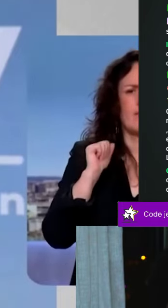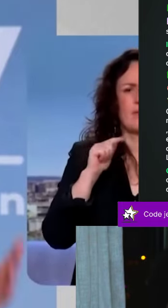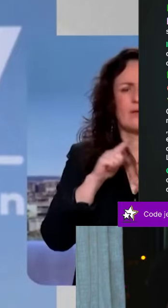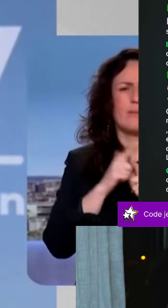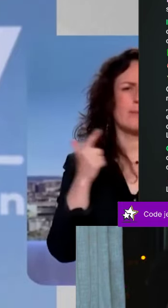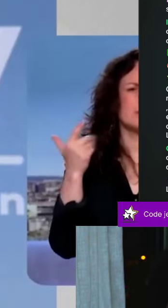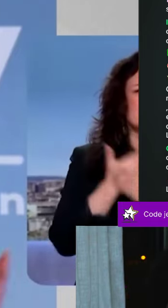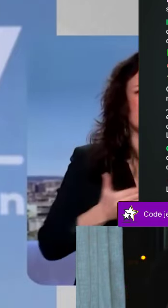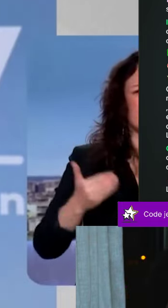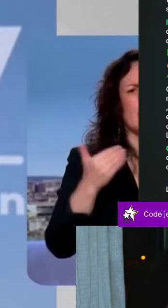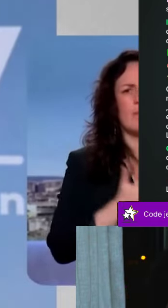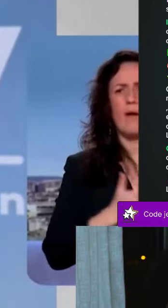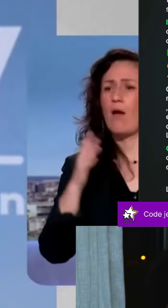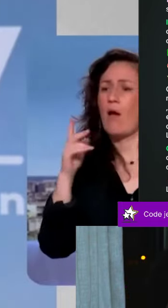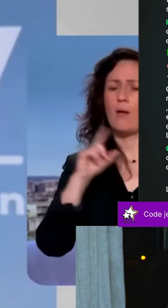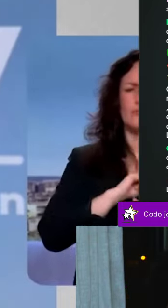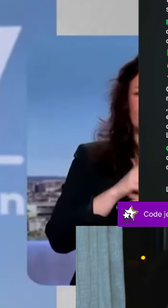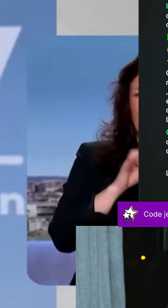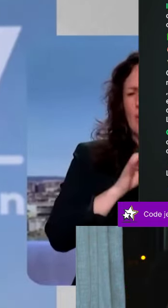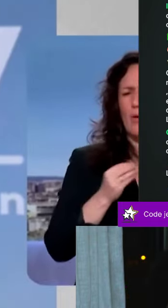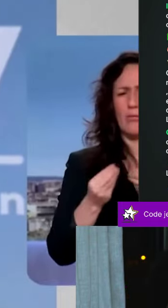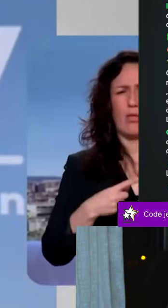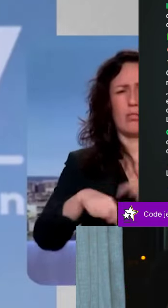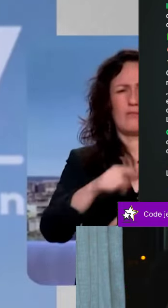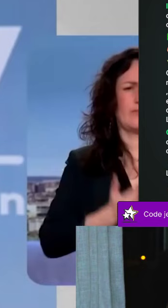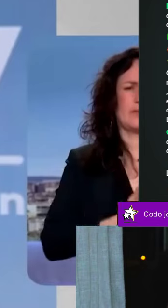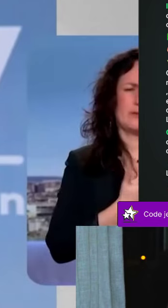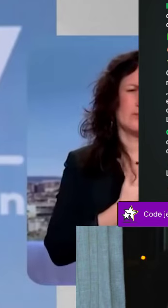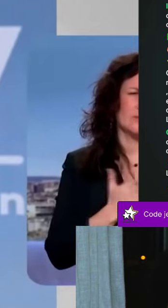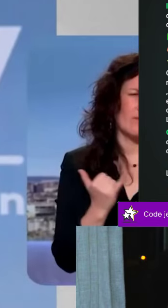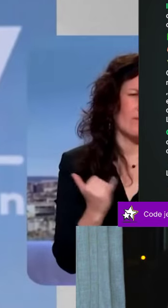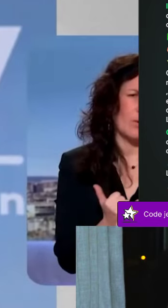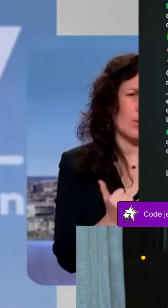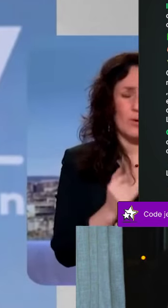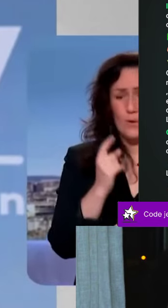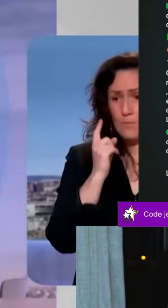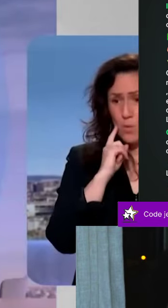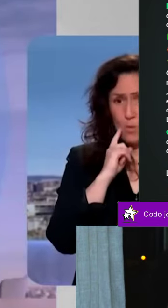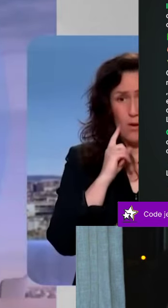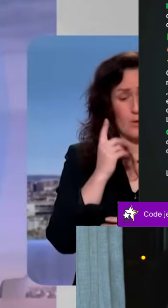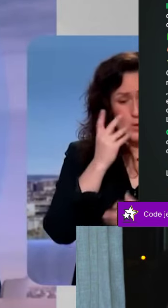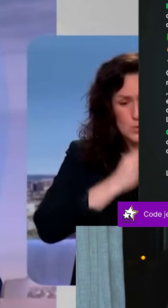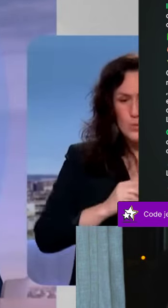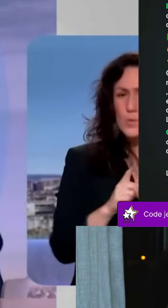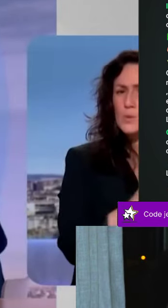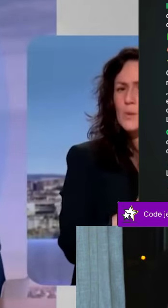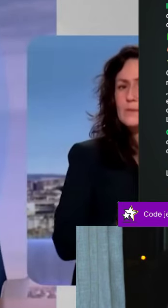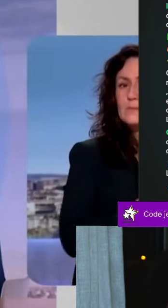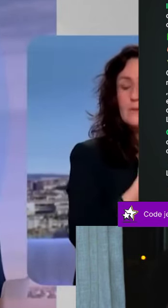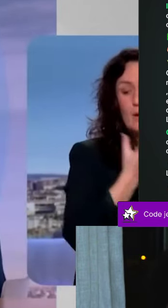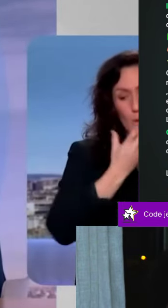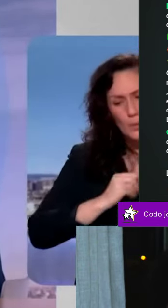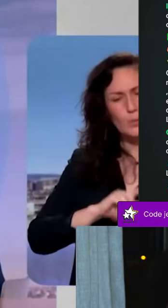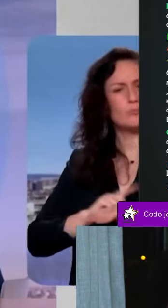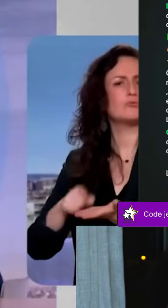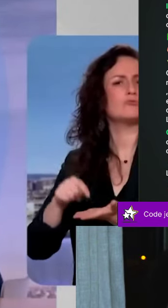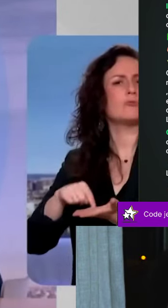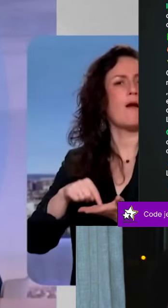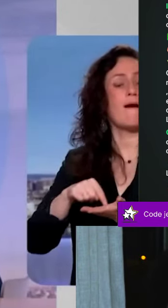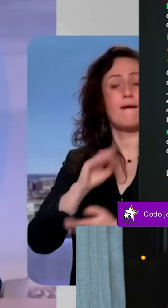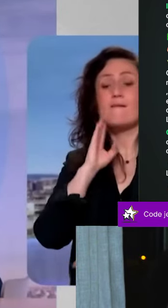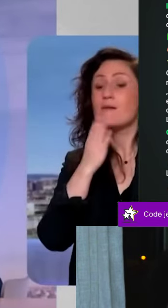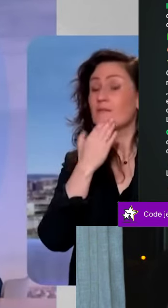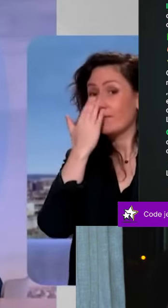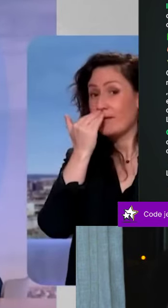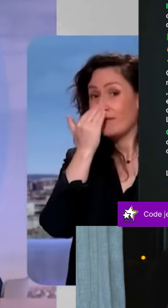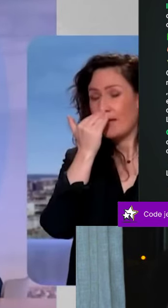faisant croire aux gens que s'il y a pas de budget ils vont payer plus d'impôts la vérité ce n'est pas vrai puisque ça sera soit dans la loi spéciale soit dans le budget de janvier auou de février la